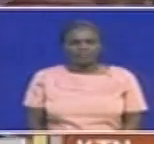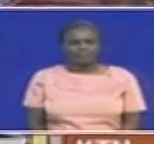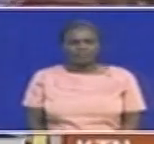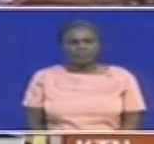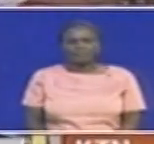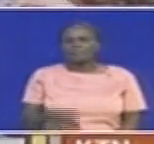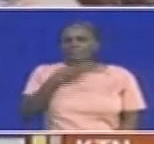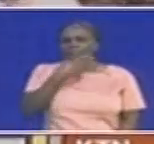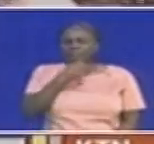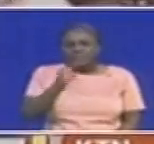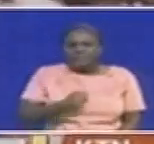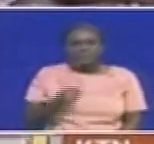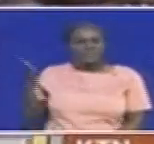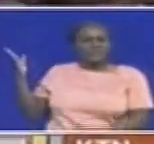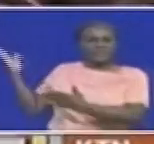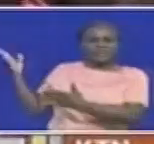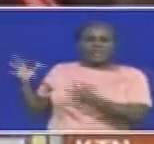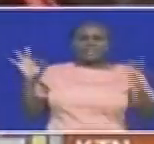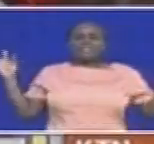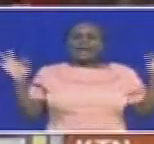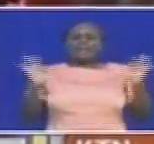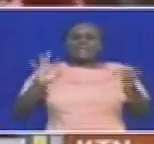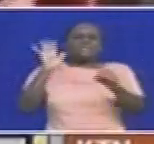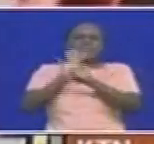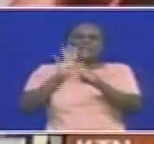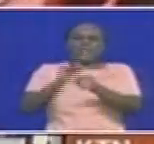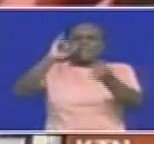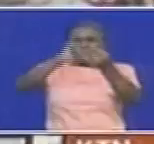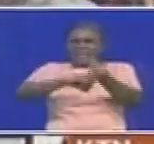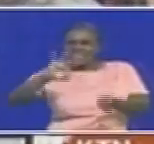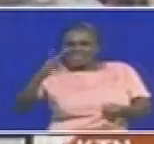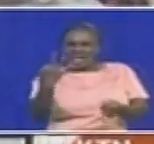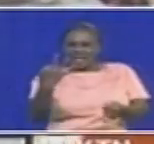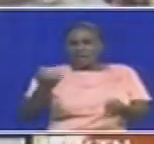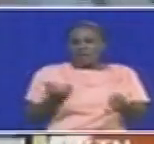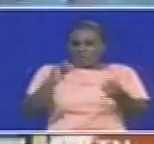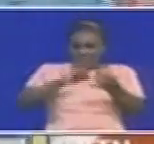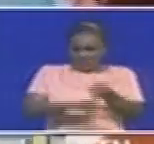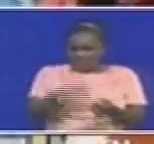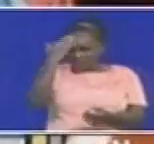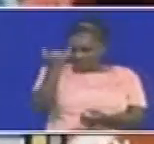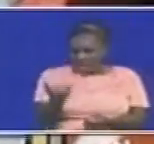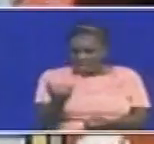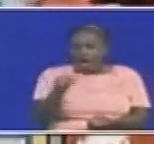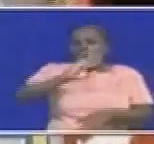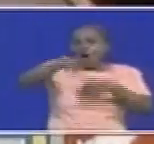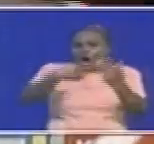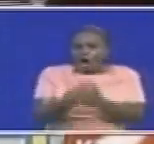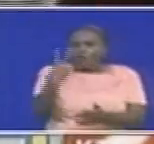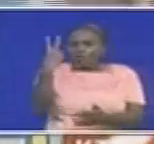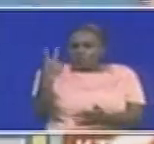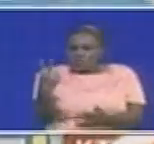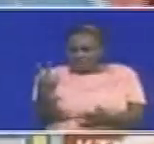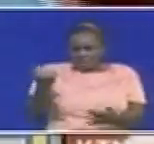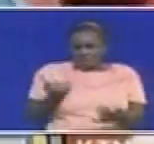Mzee Kirapasha aliwashangaza wengi katika sherehe ya kumuoa mke wa tatu mwanzoni mwa mwaka huu. Aliwashangaza wengi ni kuwa wake wote wawili